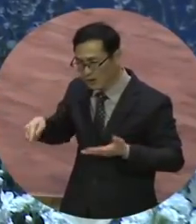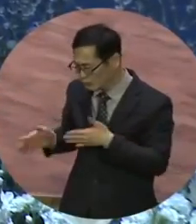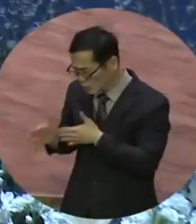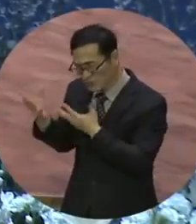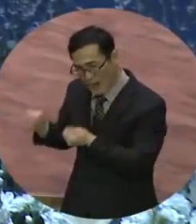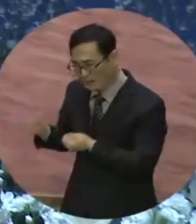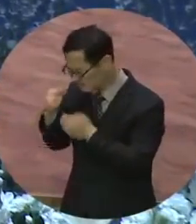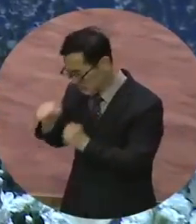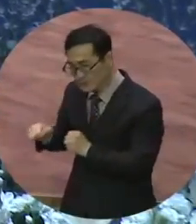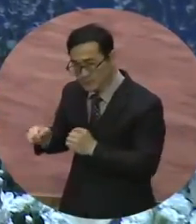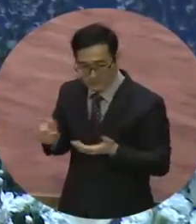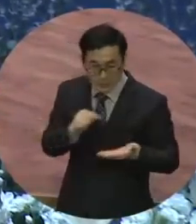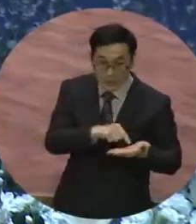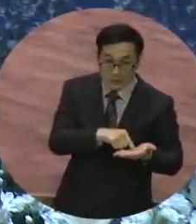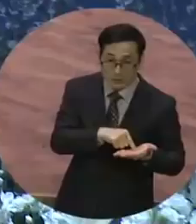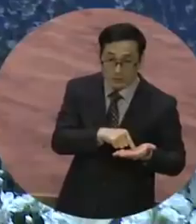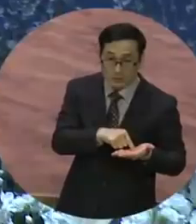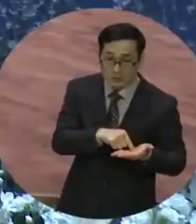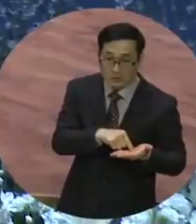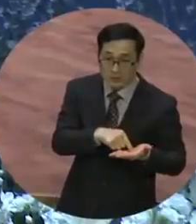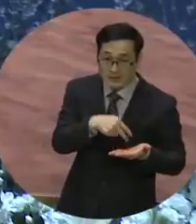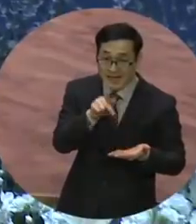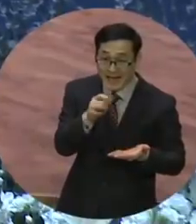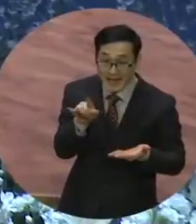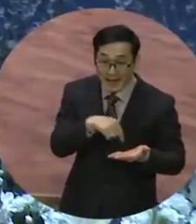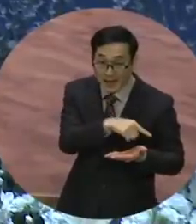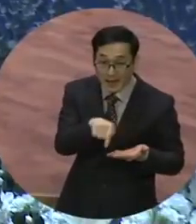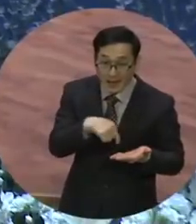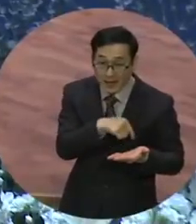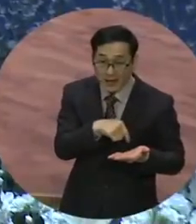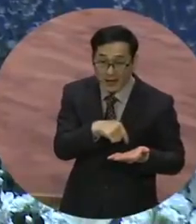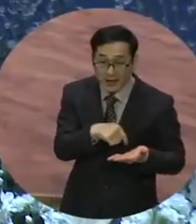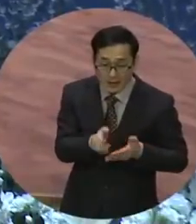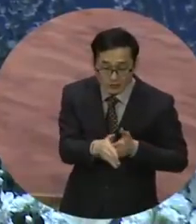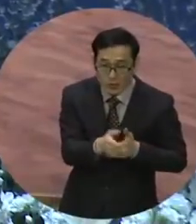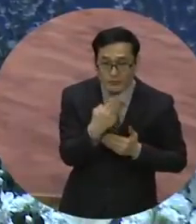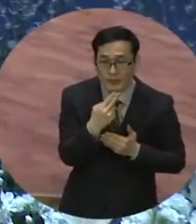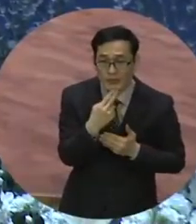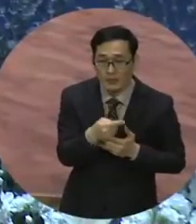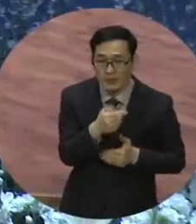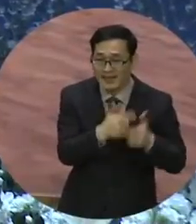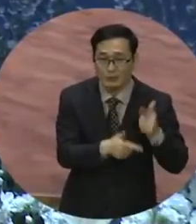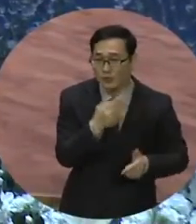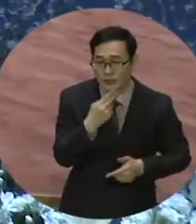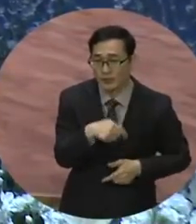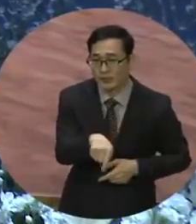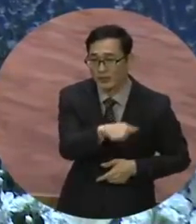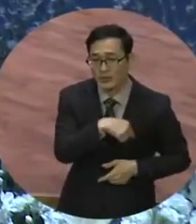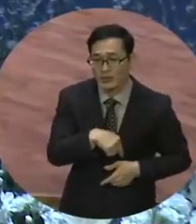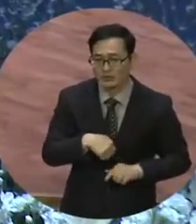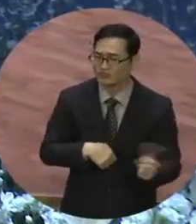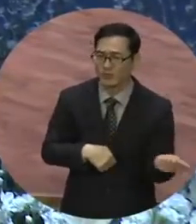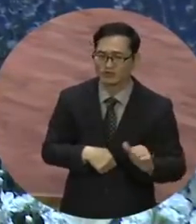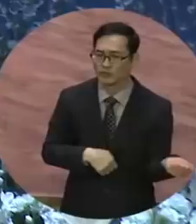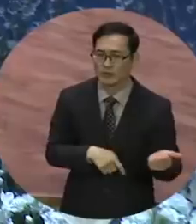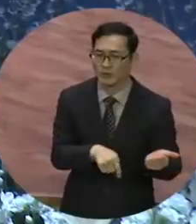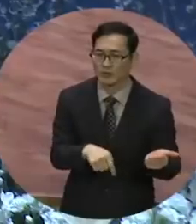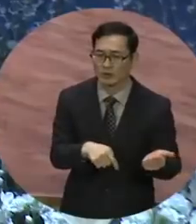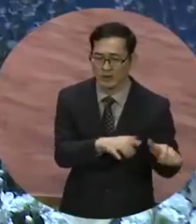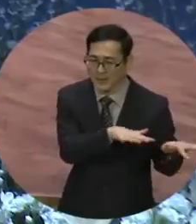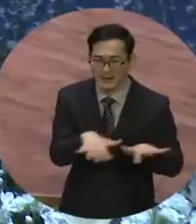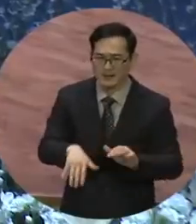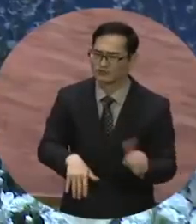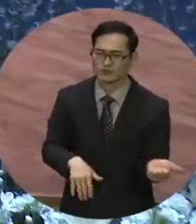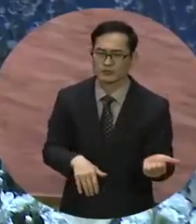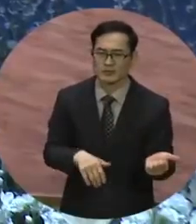그러니까 고기 하나도 없어요. 나무도 없어요. 새도 없어요. 사해 바다. 왜 그러냐?